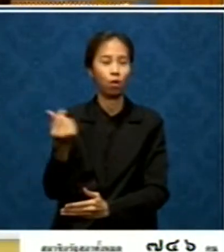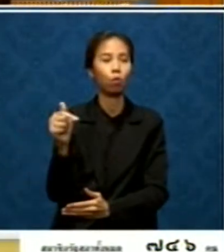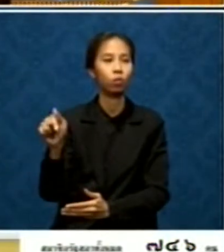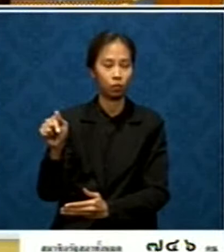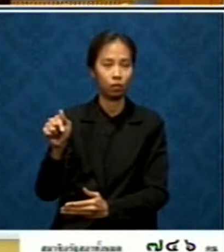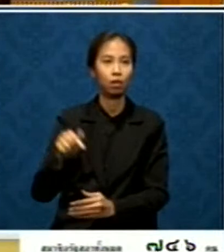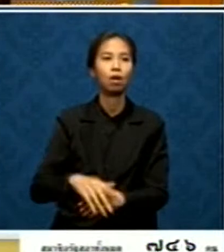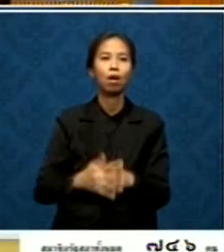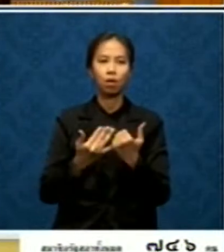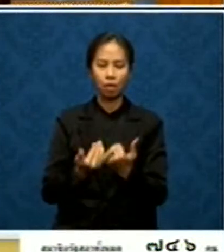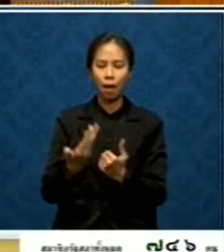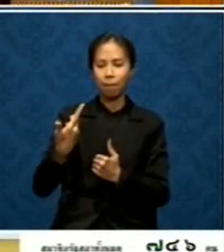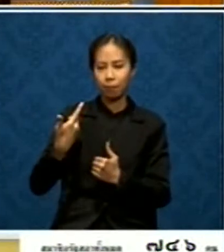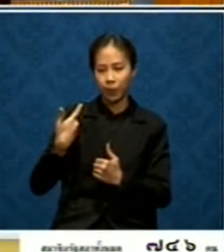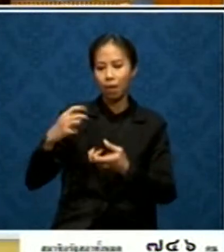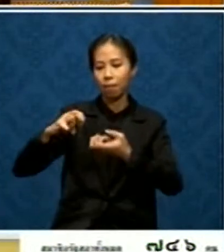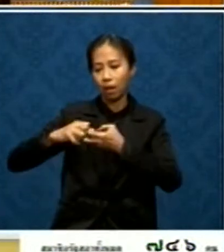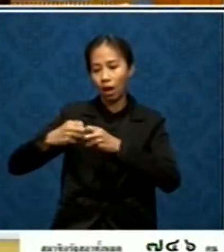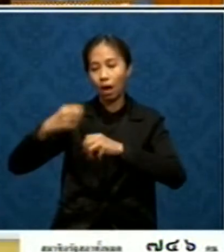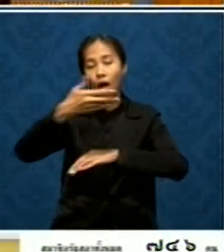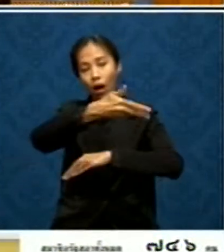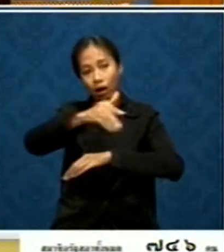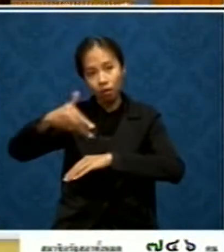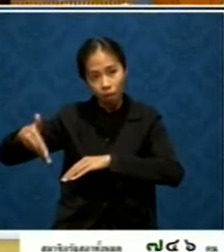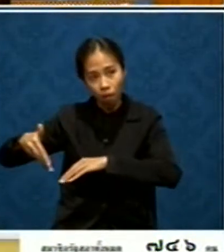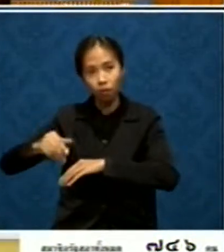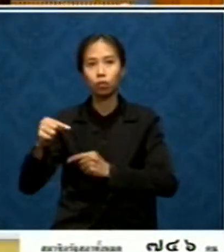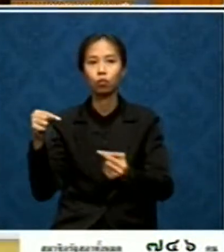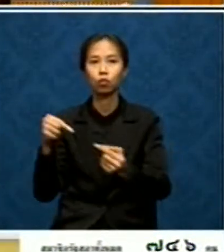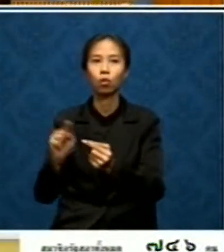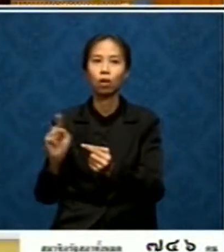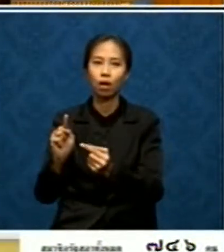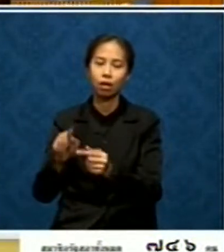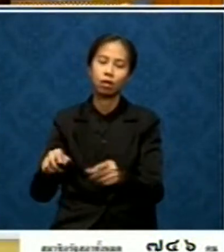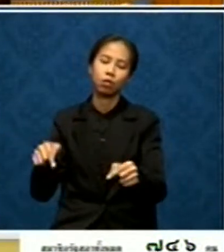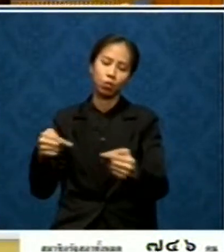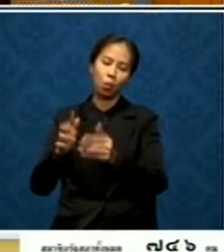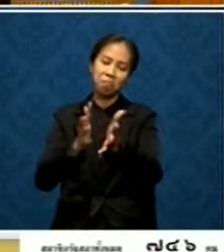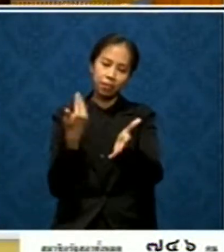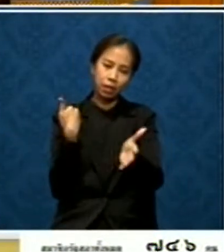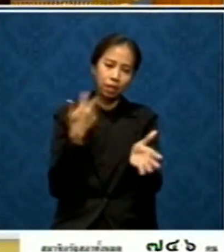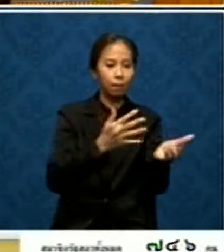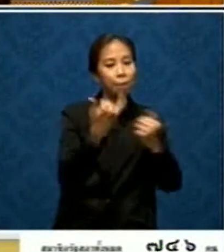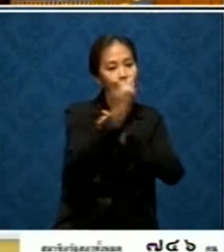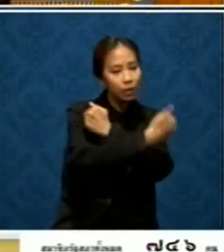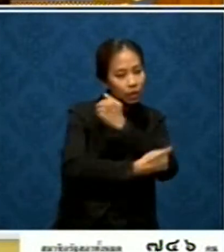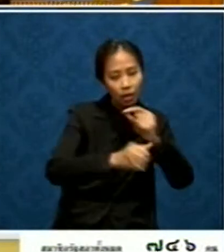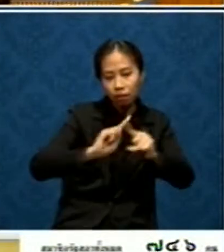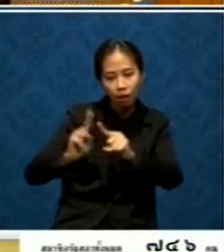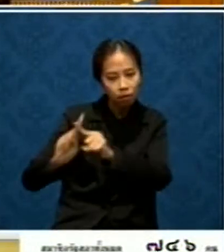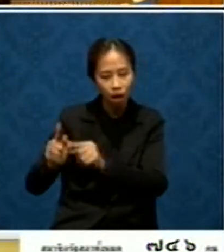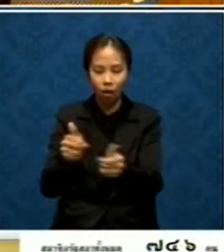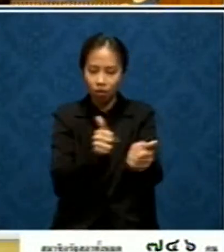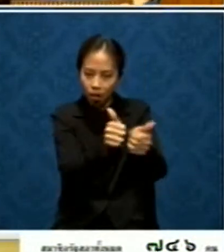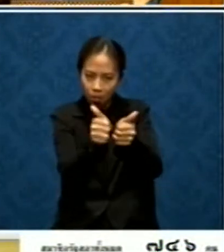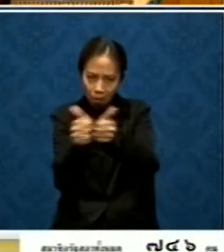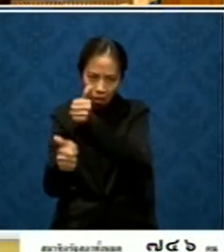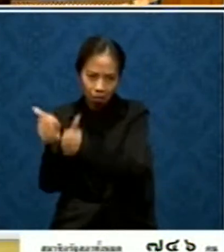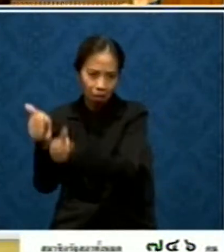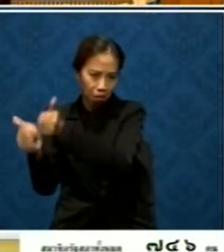รวมถึงปัจจัยภายนอกที่เกิดจากสภาวะการแข่งขันในภูมิภาคและสภาพเศรษฐกิจของประเทศคู่ค้าทั่วโล